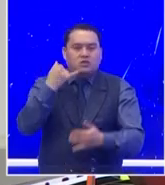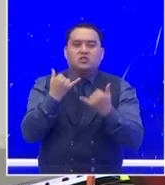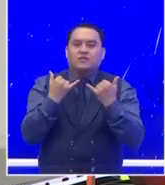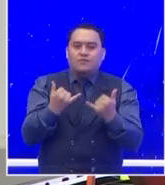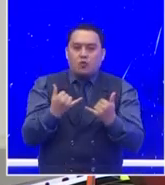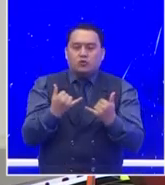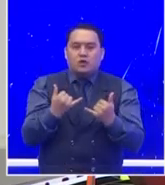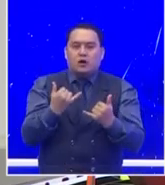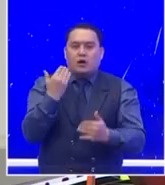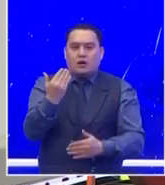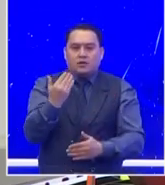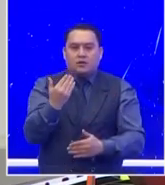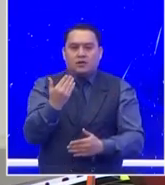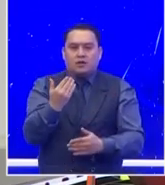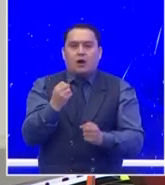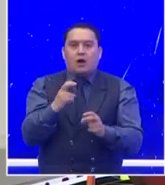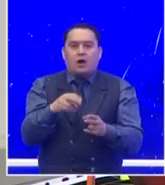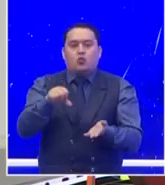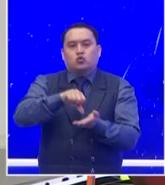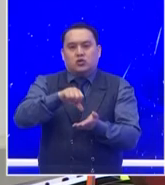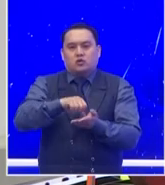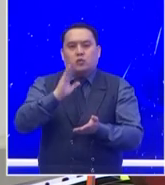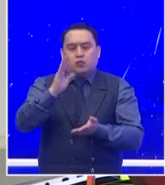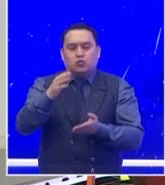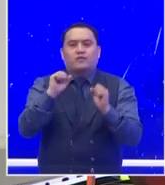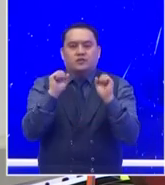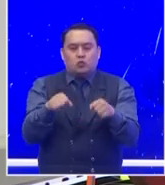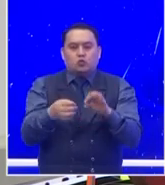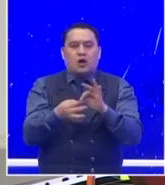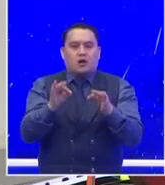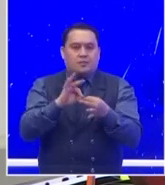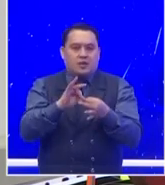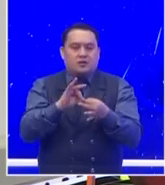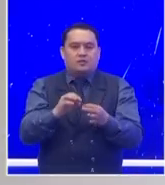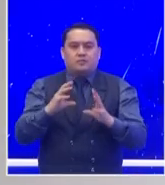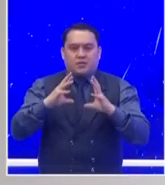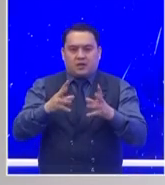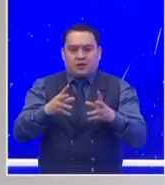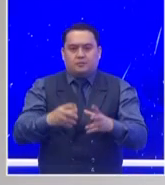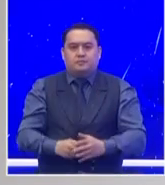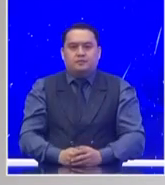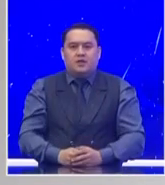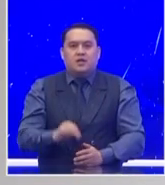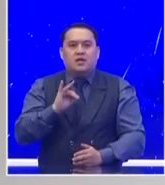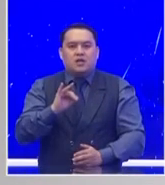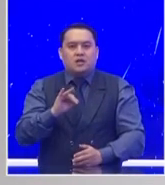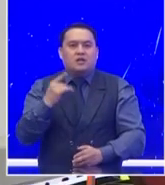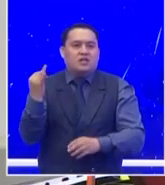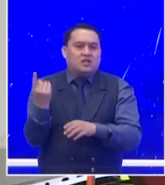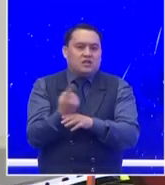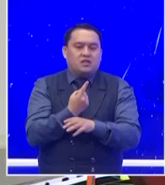они идут претендентами на участие в чемпионате мира именно на шоссе. И впервые в